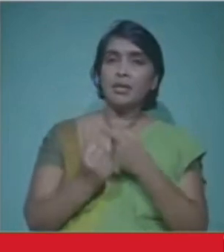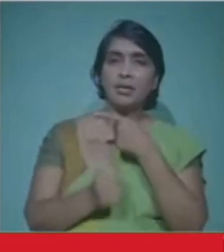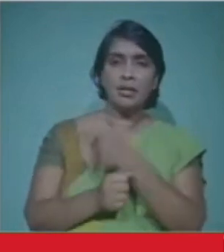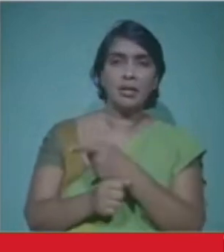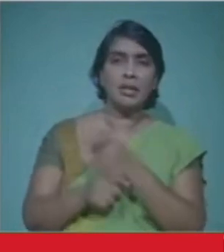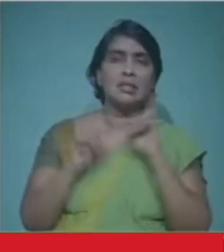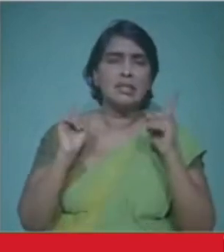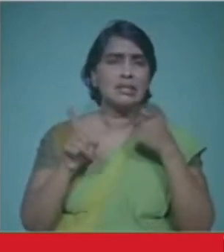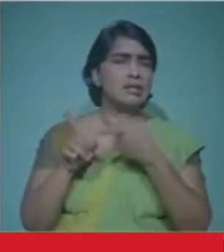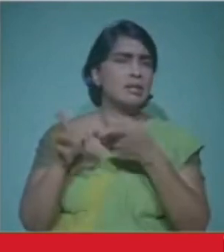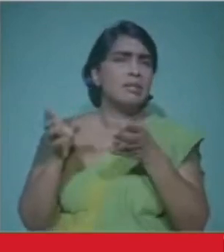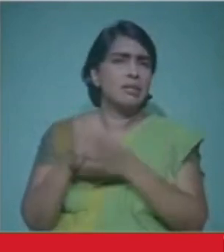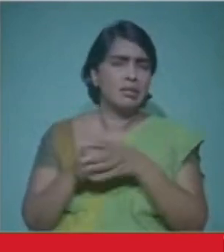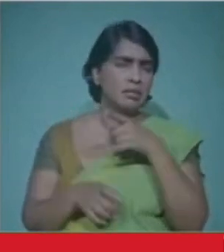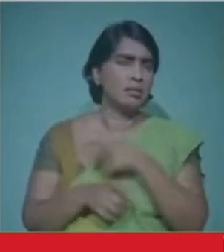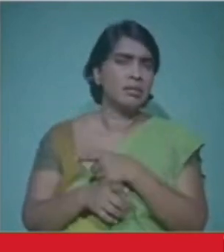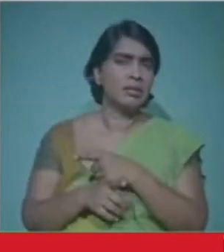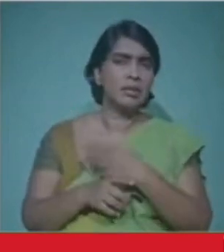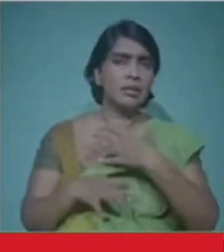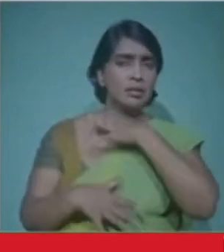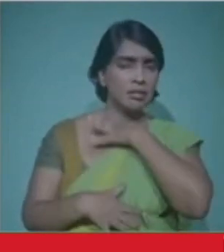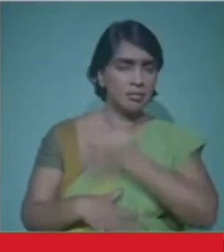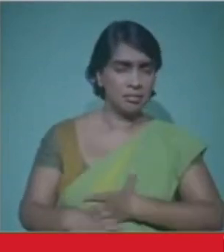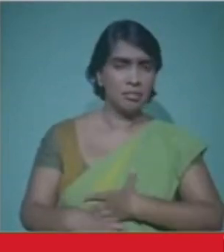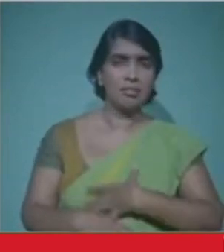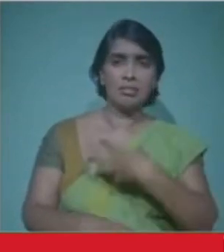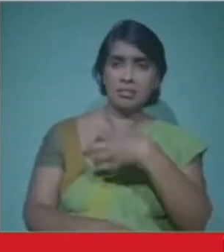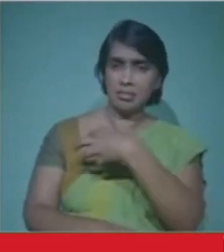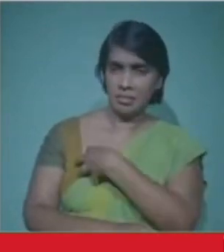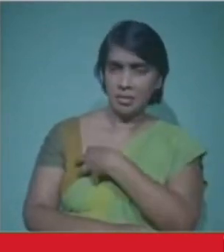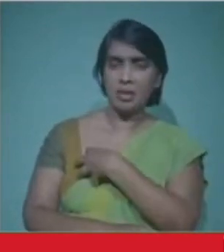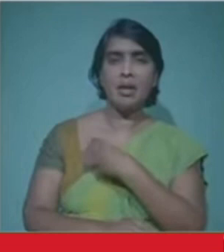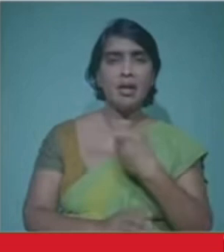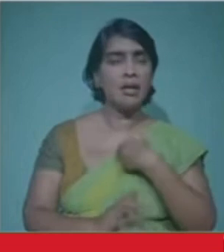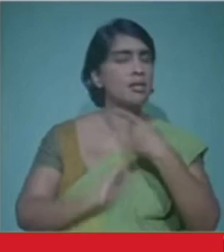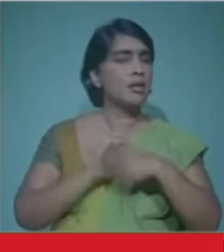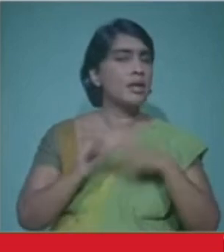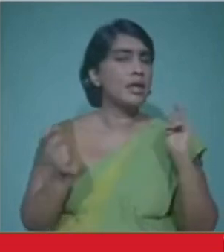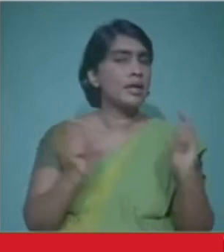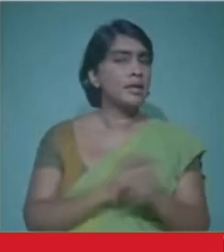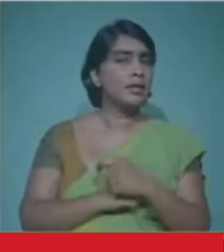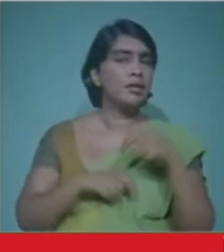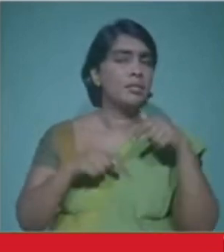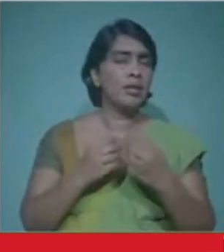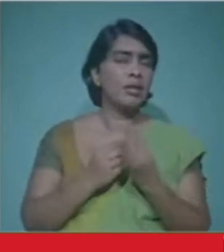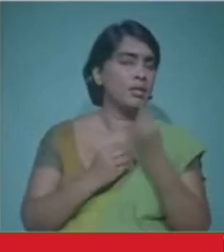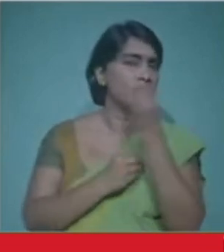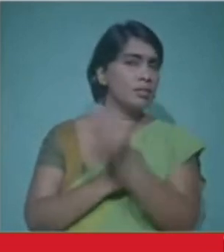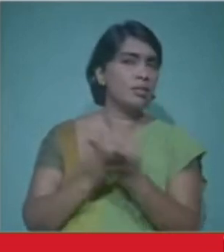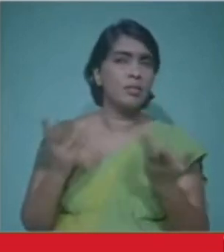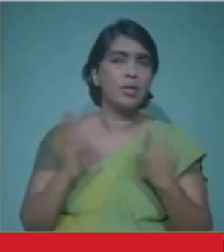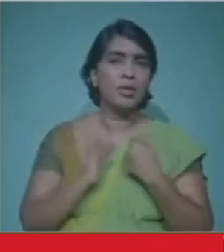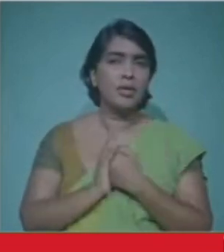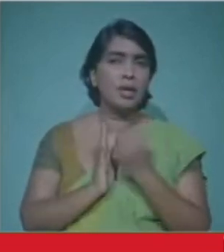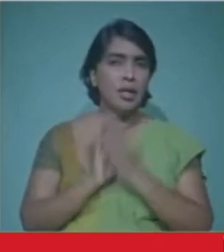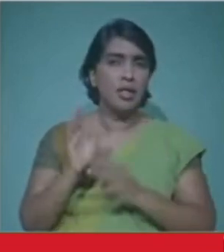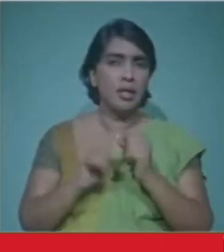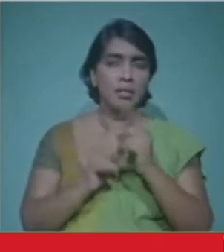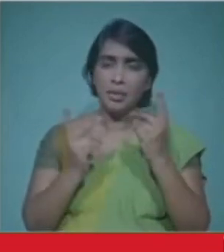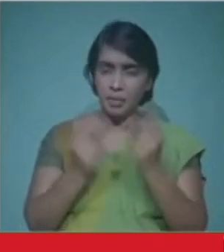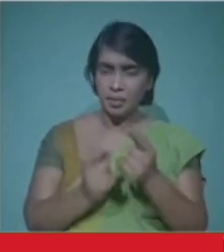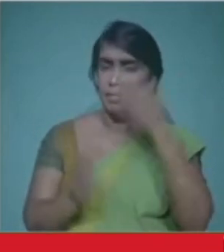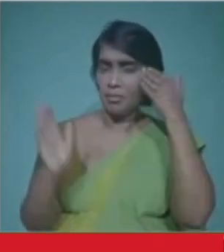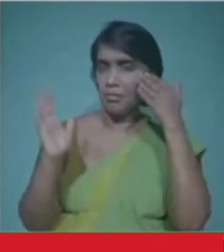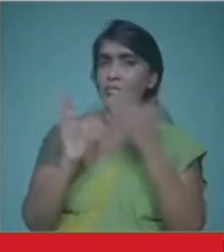ගේමින් කම්පැනියක් අපේ රටේ ජර්සිය ගහගෙන අපේ රටේ ක්‍රිකට් වලට මොකක්ද අත්වන ඉරණම? ගරු ඇමතුමනේ ඔබතුමා වහා මේ